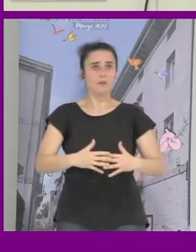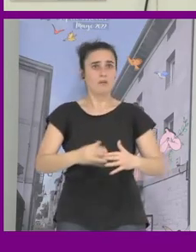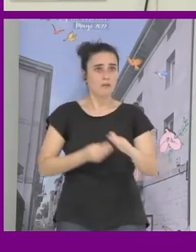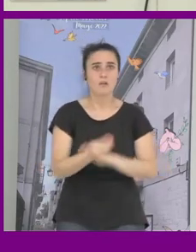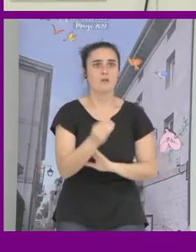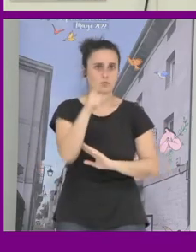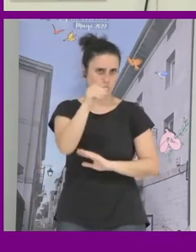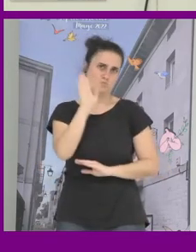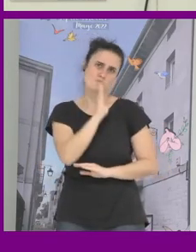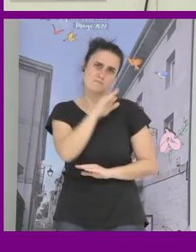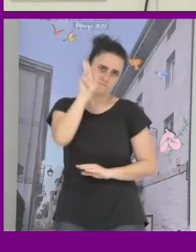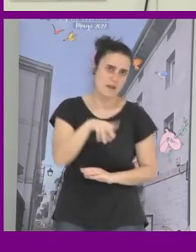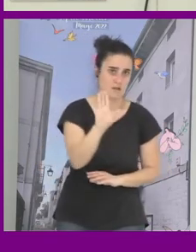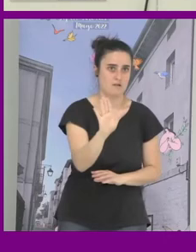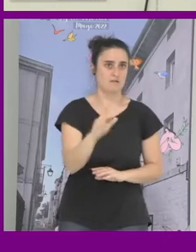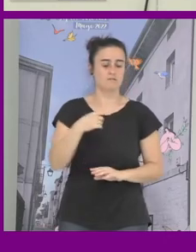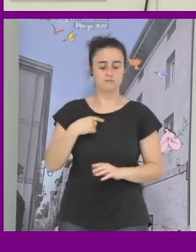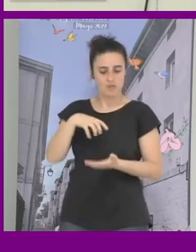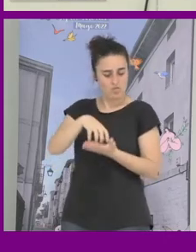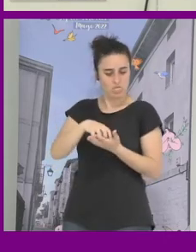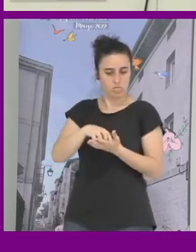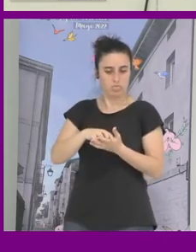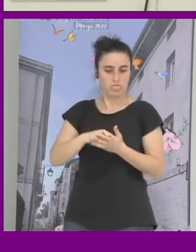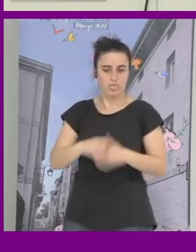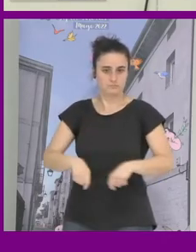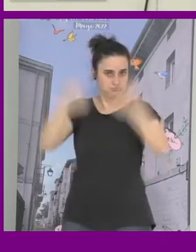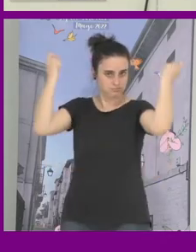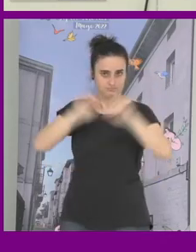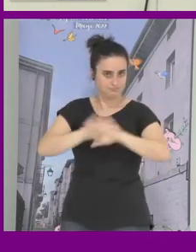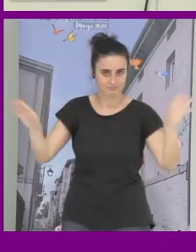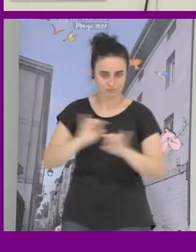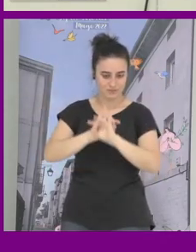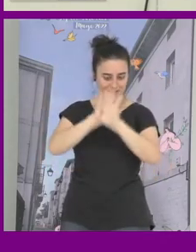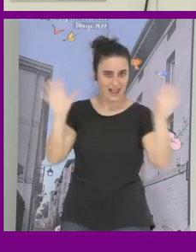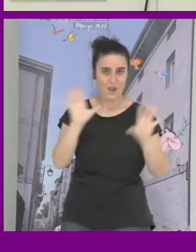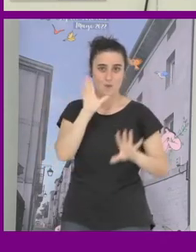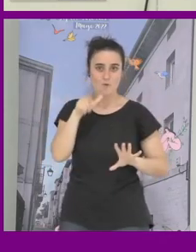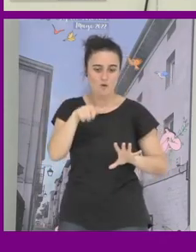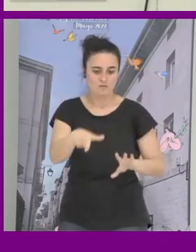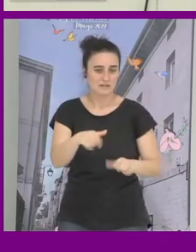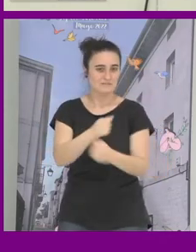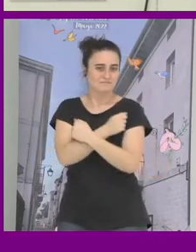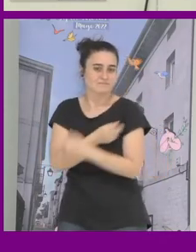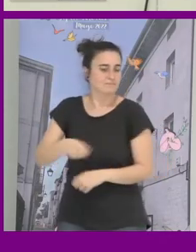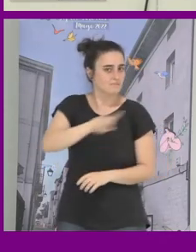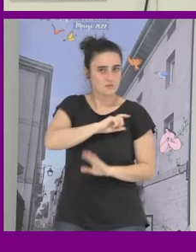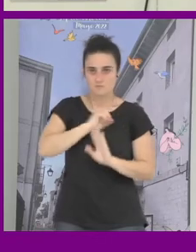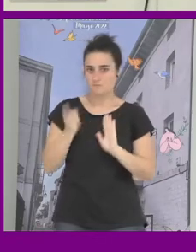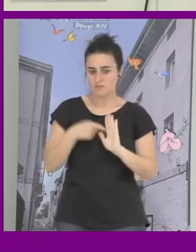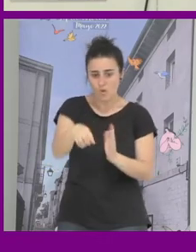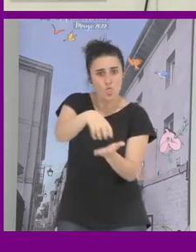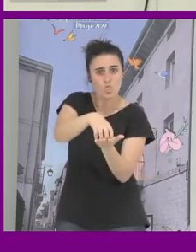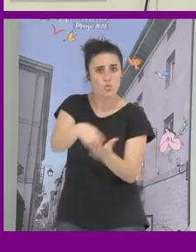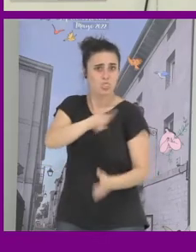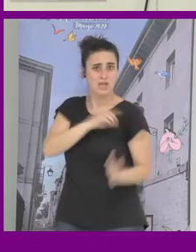ama zara. Zalantza guztiak usatzen zaizkit orduan. Bere zelula guztiekin maite nau. Berak ez du dudarik, bere